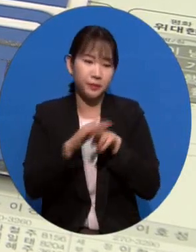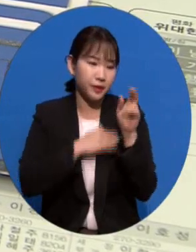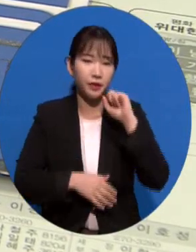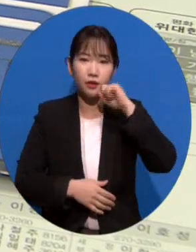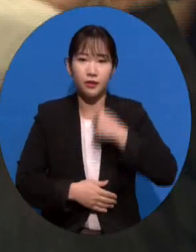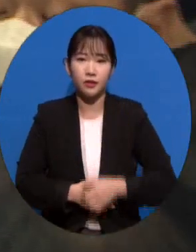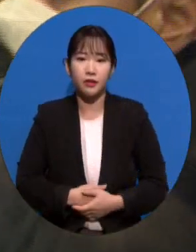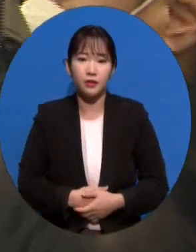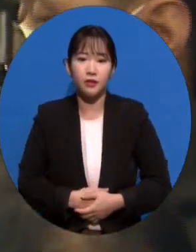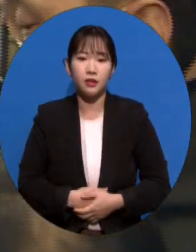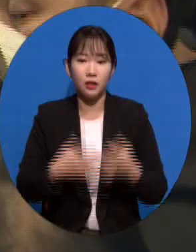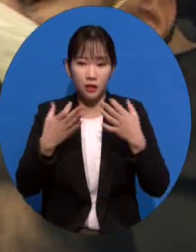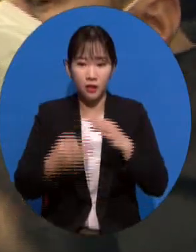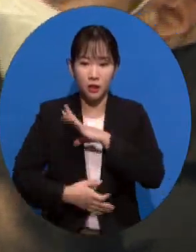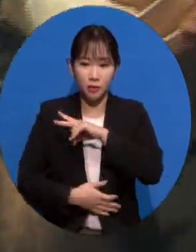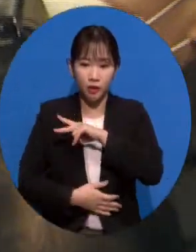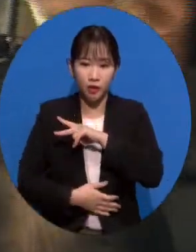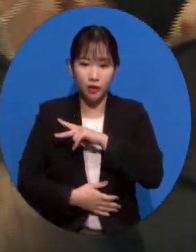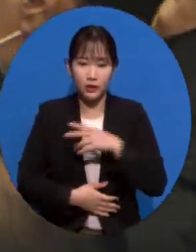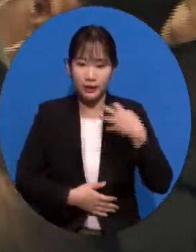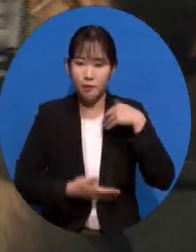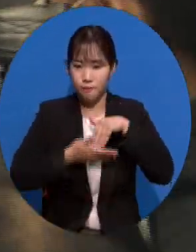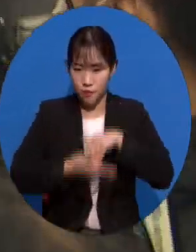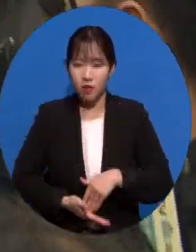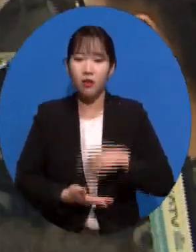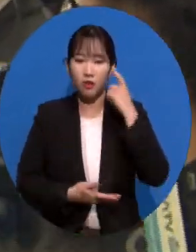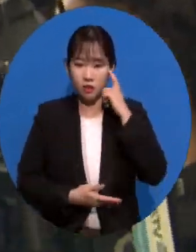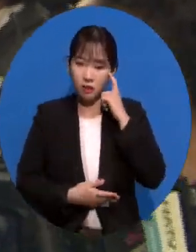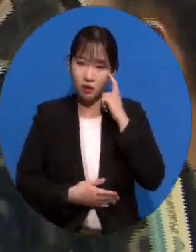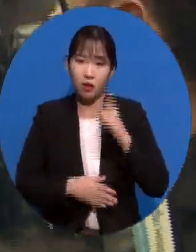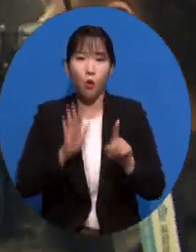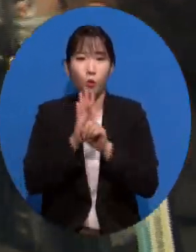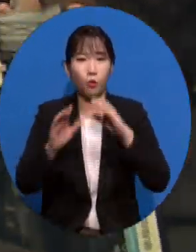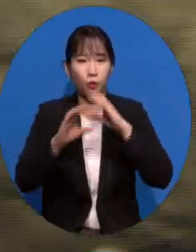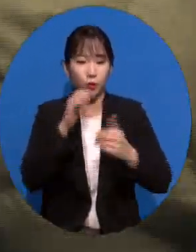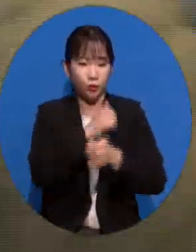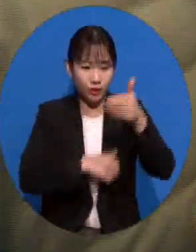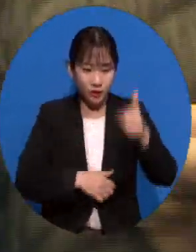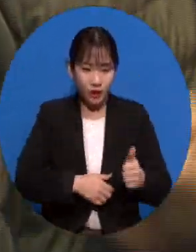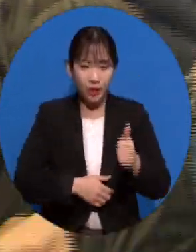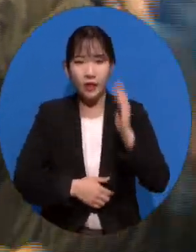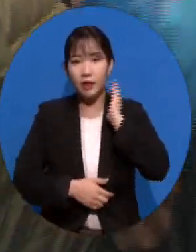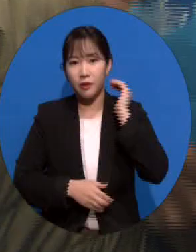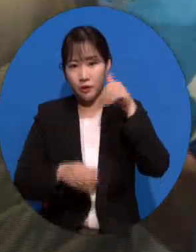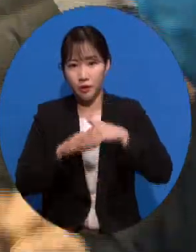어려워 보입니다. 김원희 의원은 책임이 무겁다며 민주당 홍보소통위원장과 대선